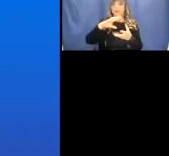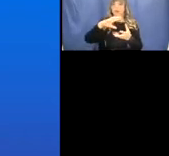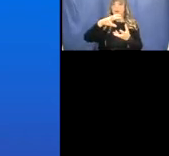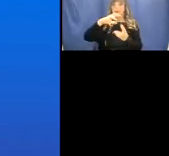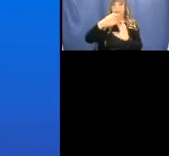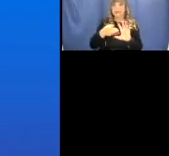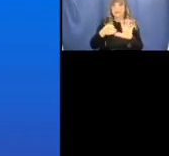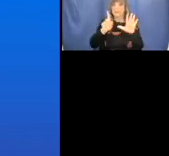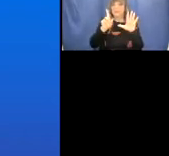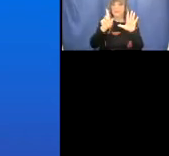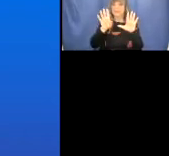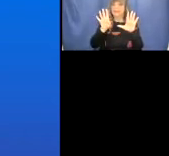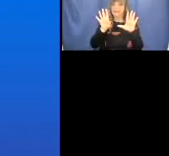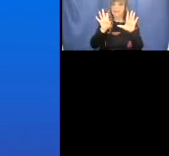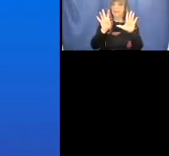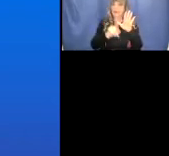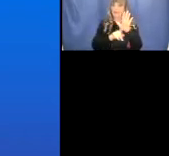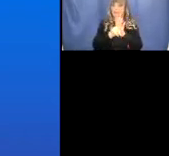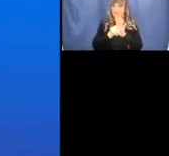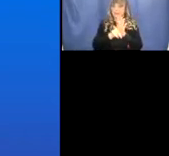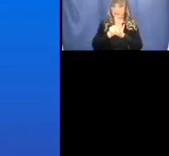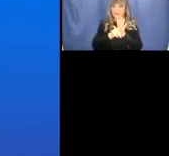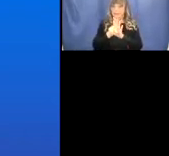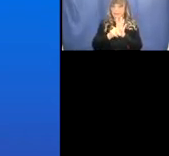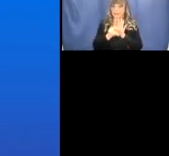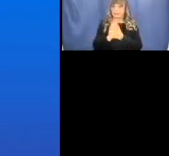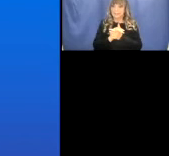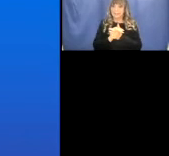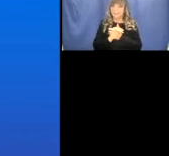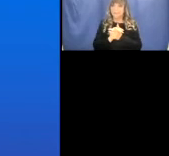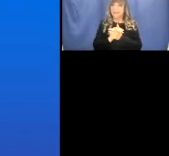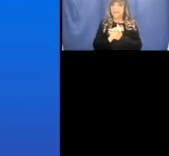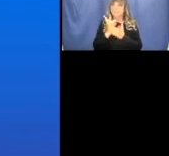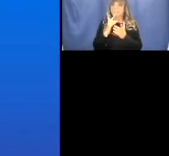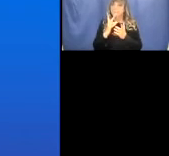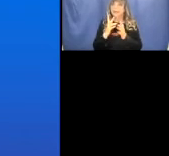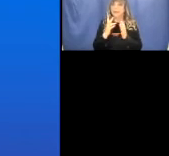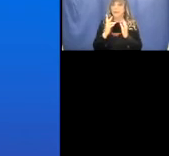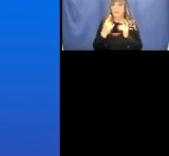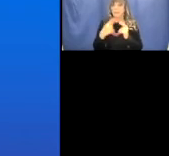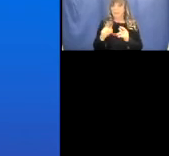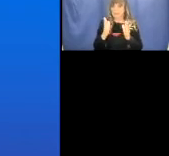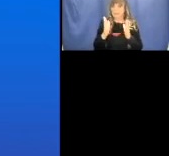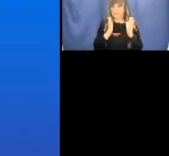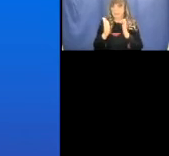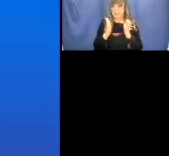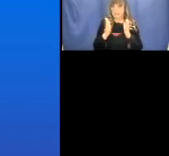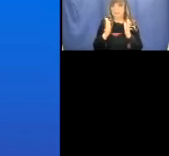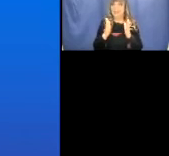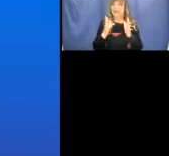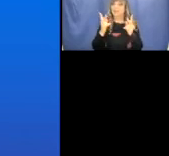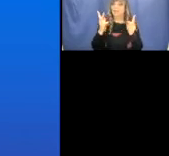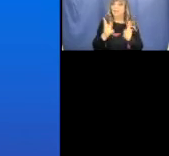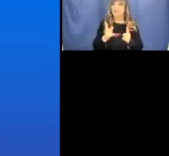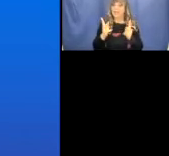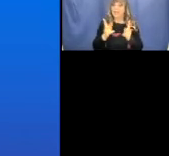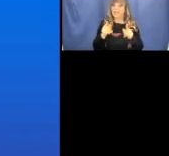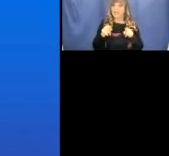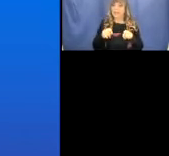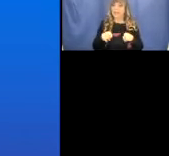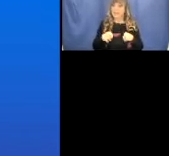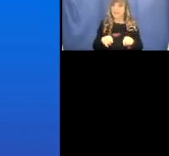gradi però perché la condizione di simmetria sia vera bisogna che rotazioni multiplayer